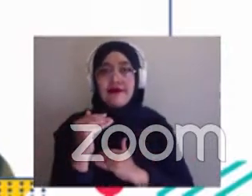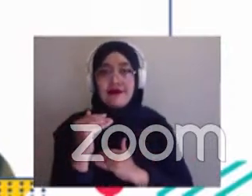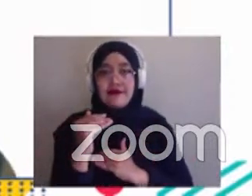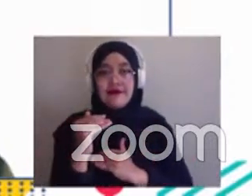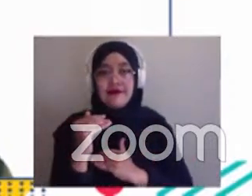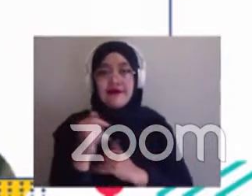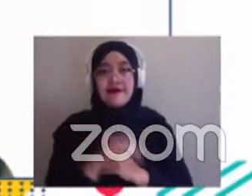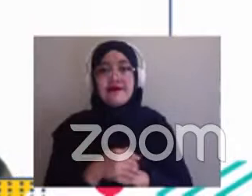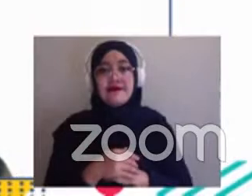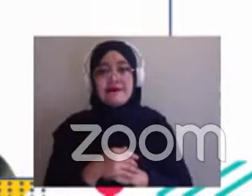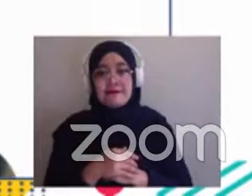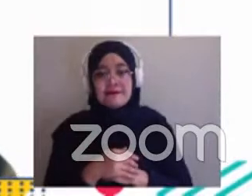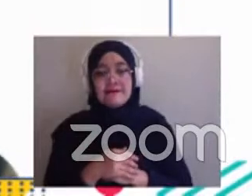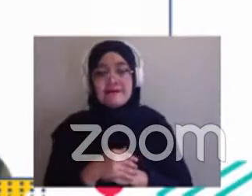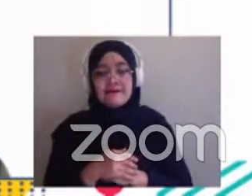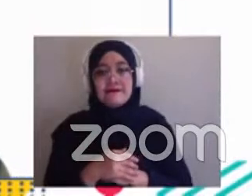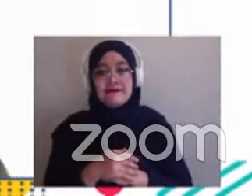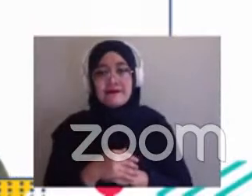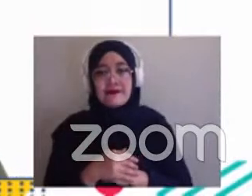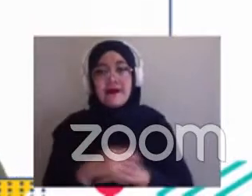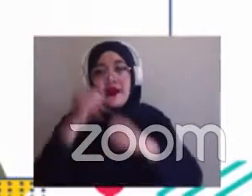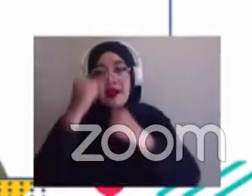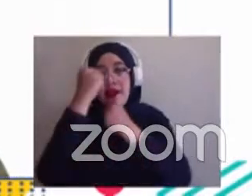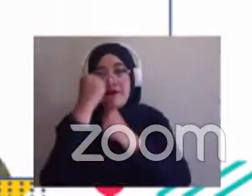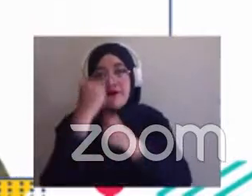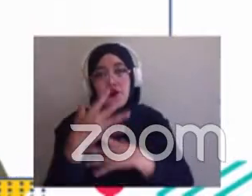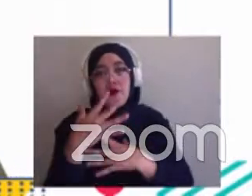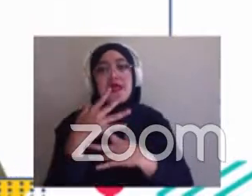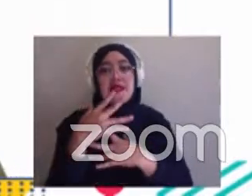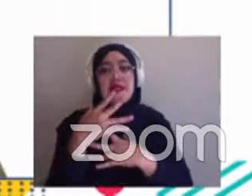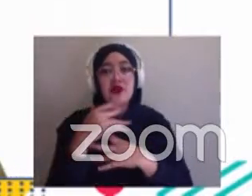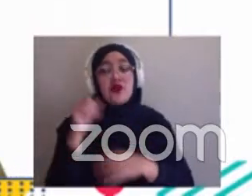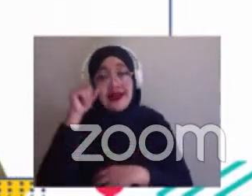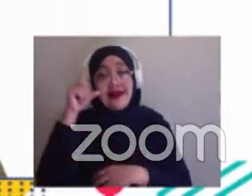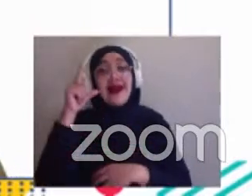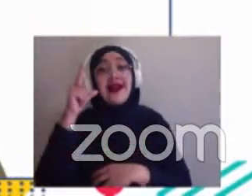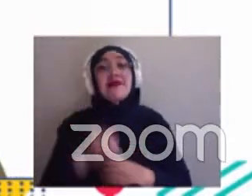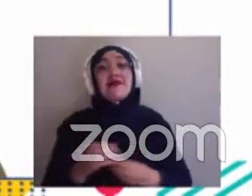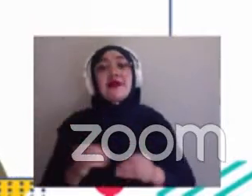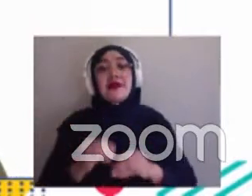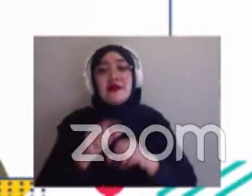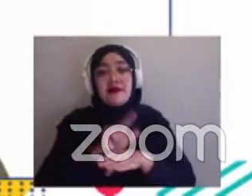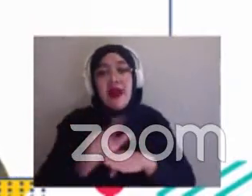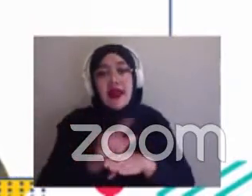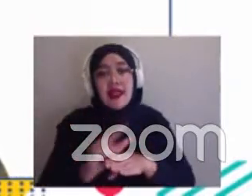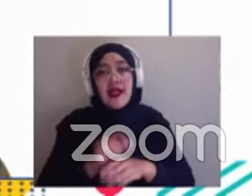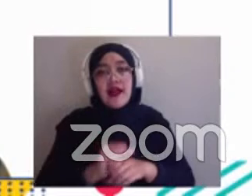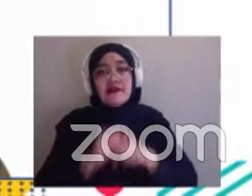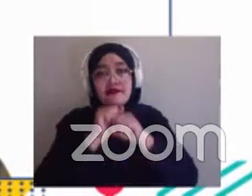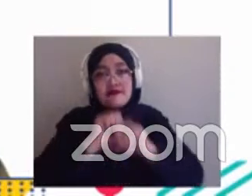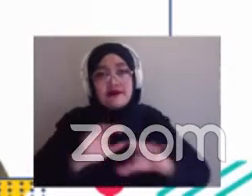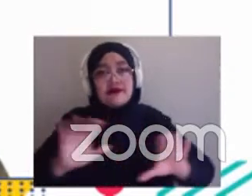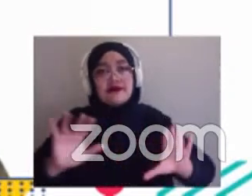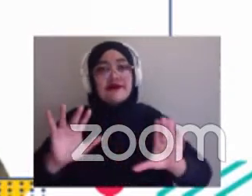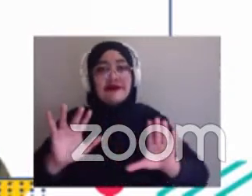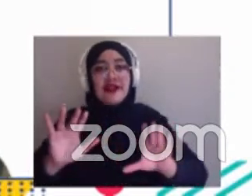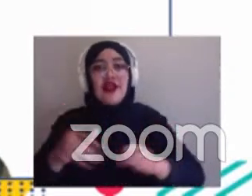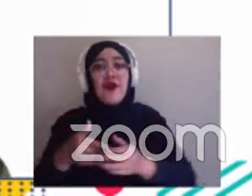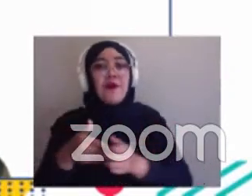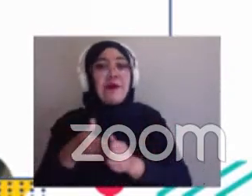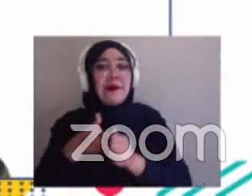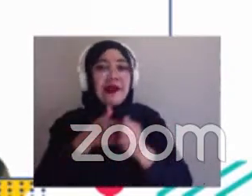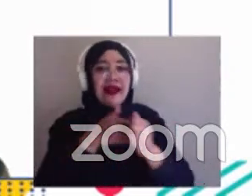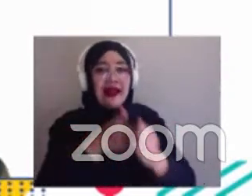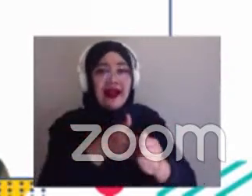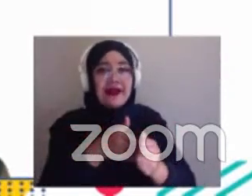dalam hal information security awareness. Jadi memberikan pelatihan ataupun pembinaan, memberikan